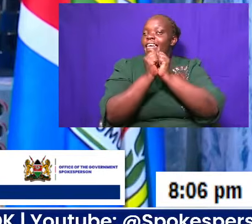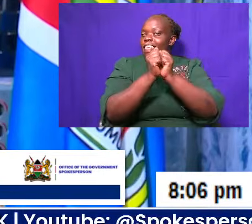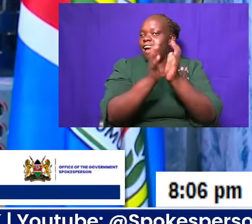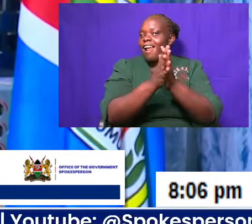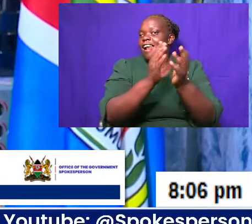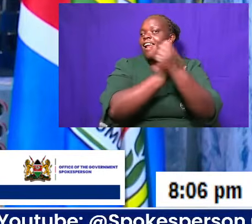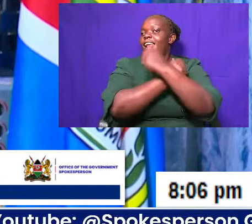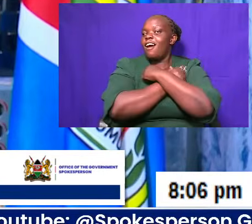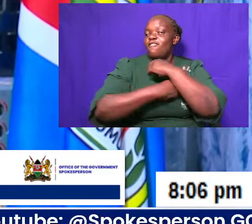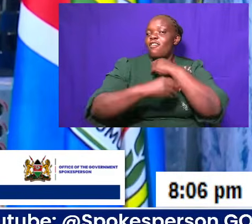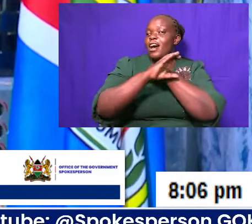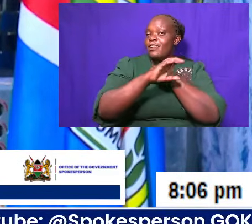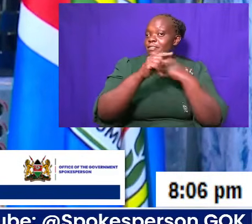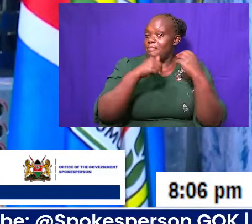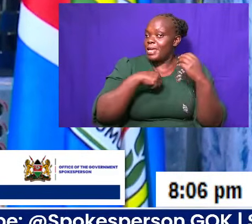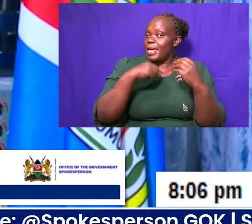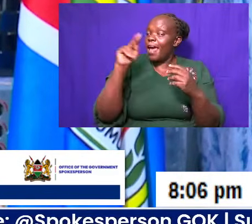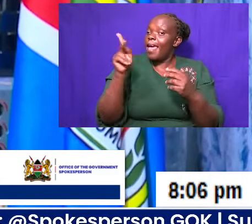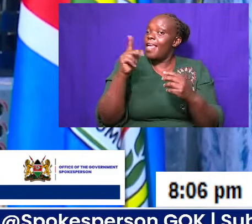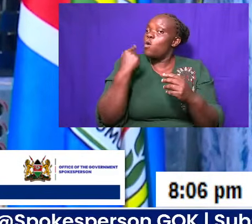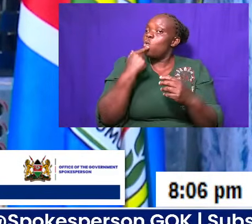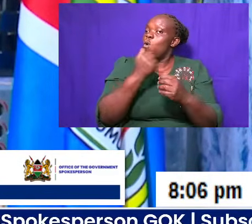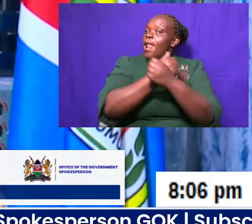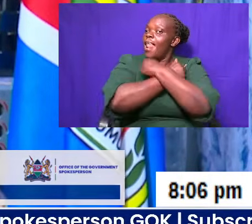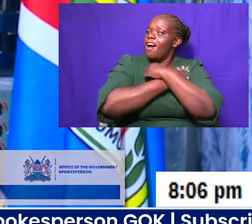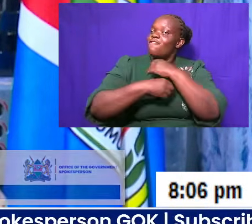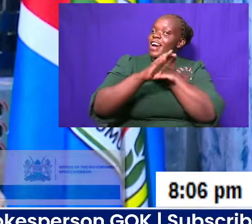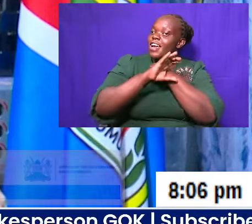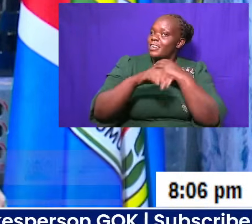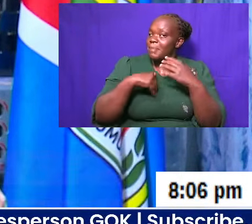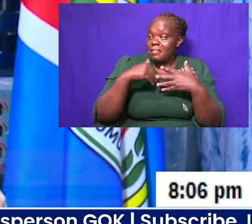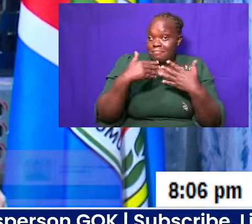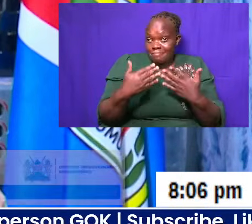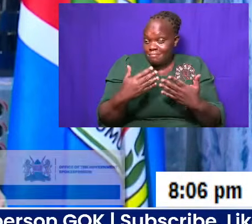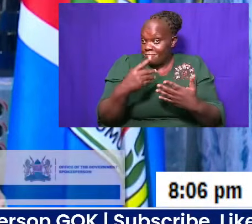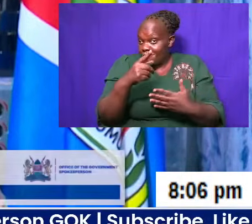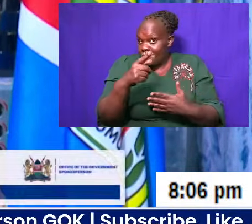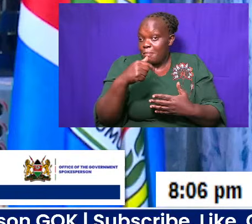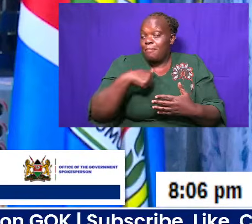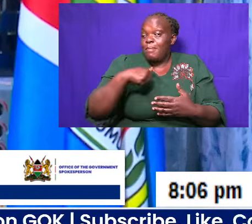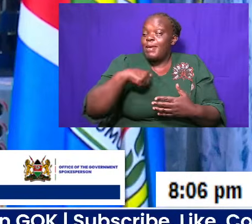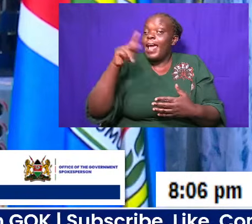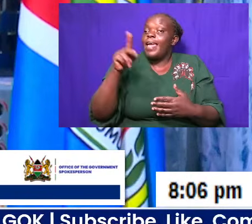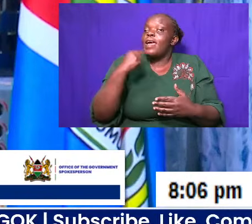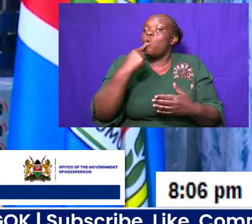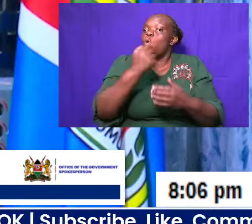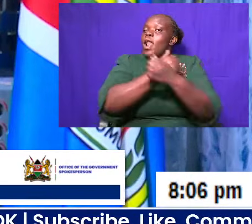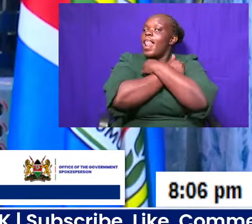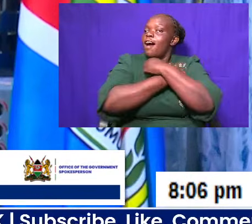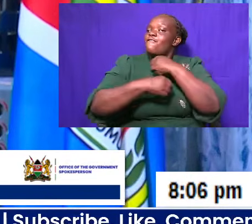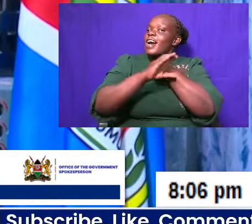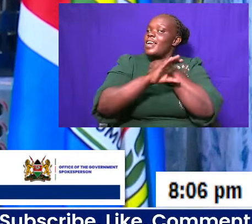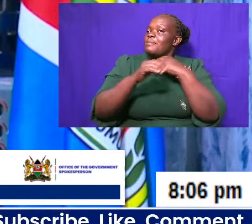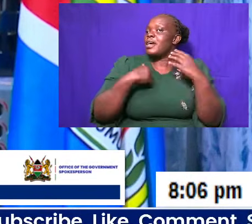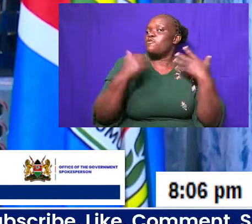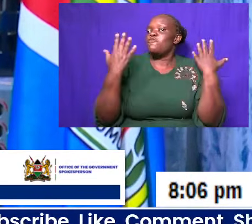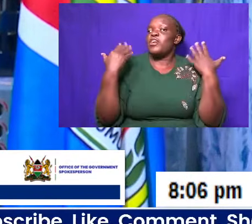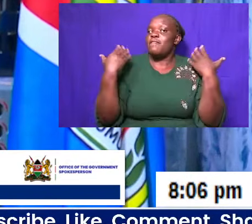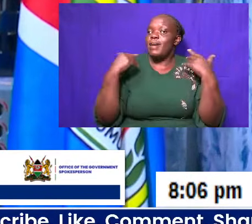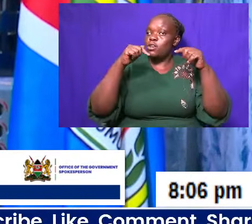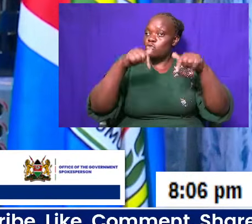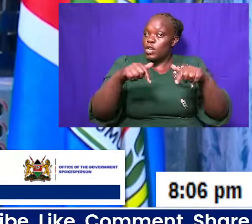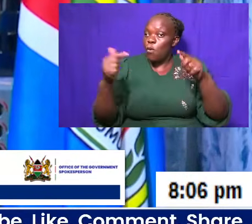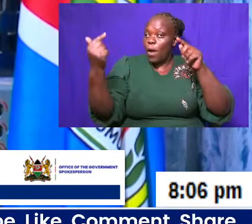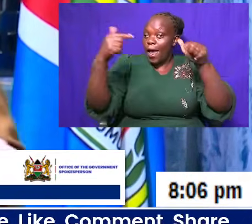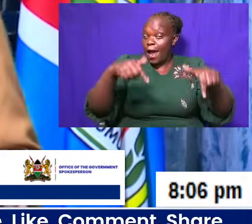na uzalendo. Mimi ni Mkenya mzalendo. Je, wewe? Mimi ni Mkenya mzalendo? Sema. Leo hii